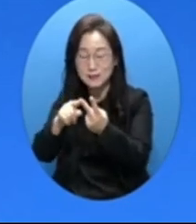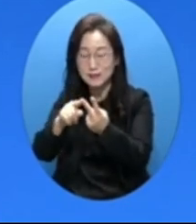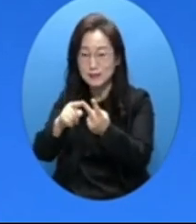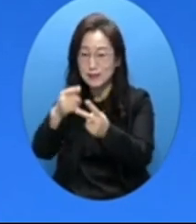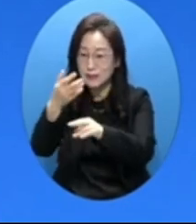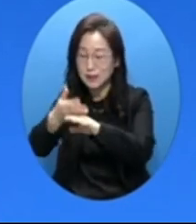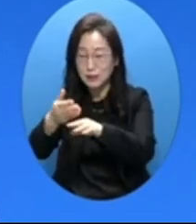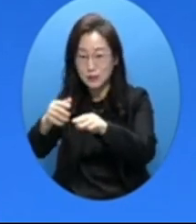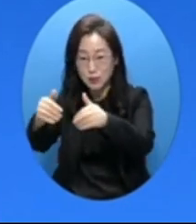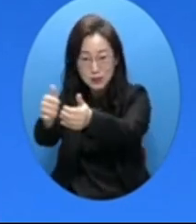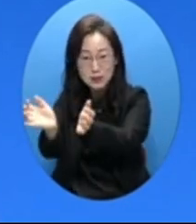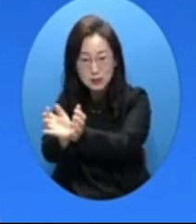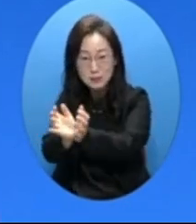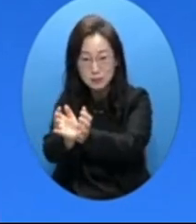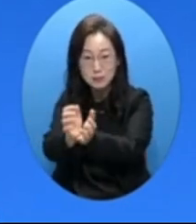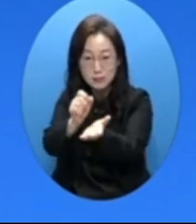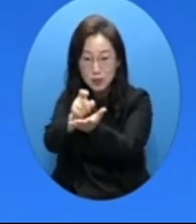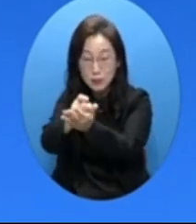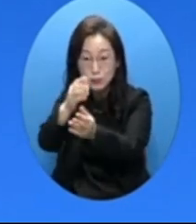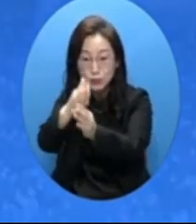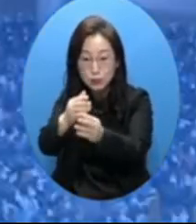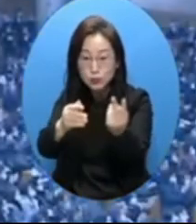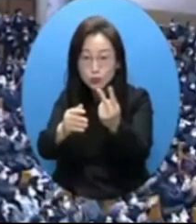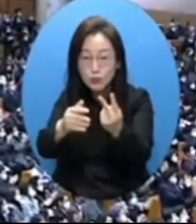두 사람 다 크리스찬입니다